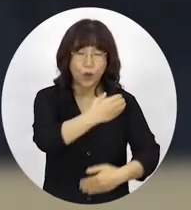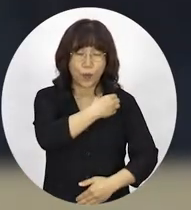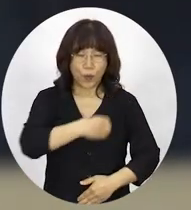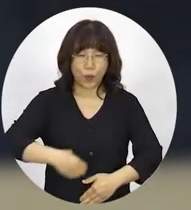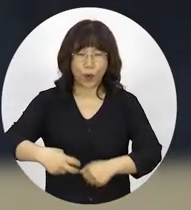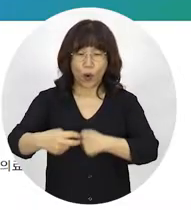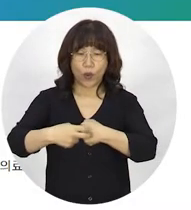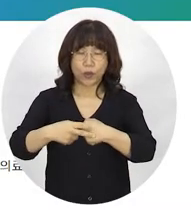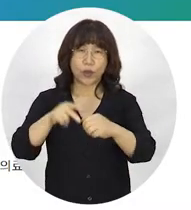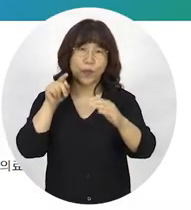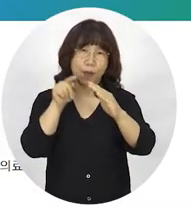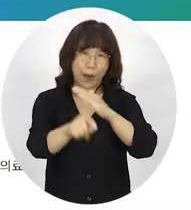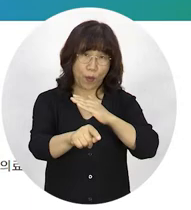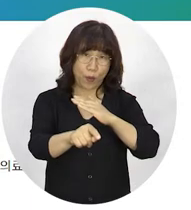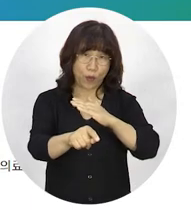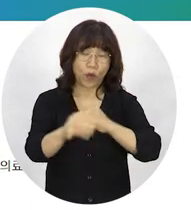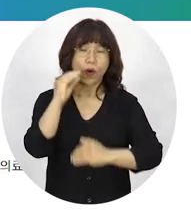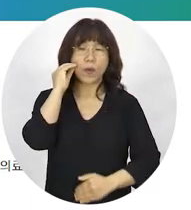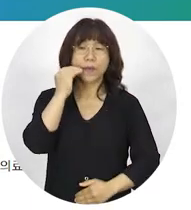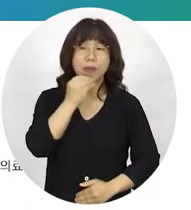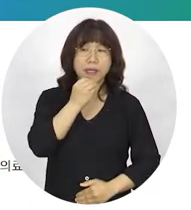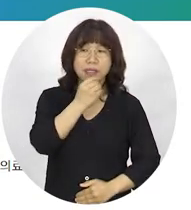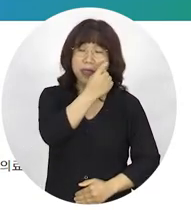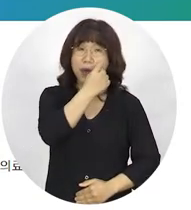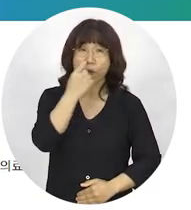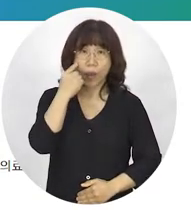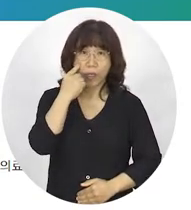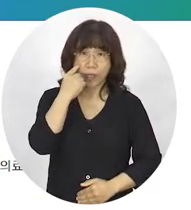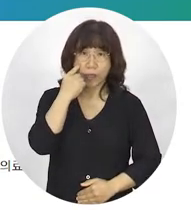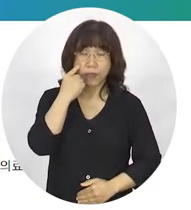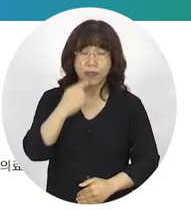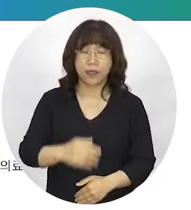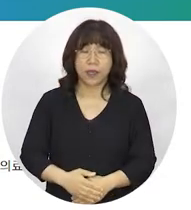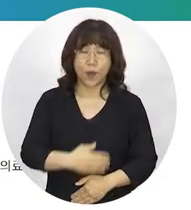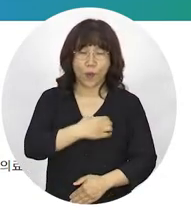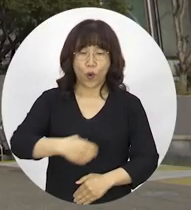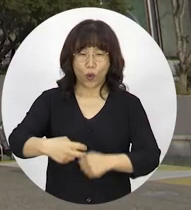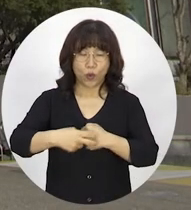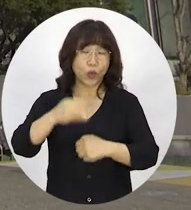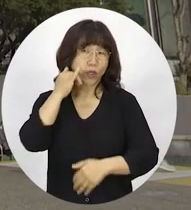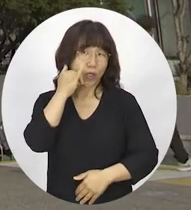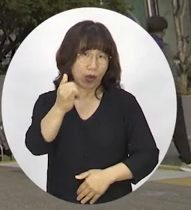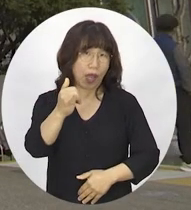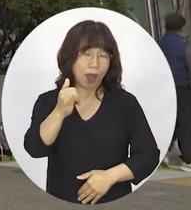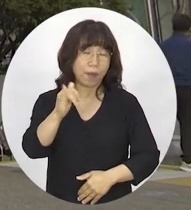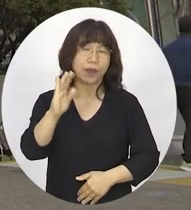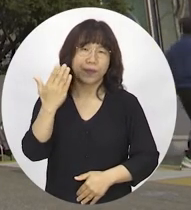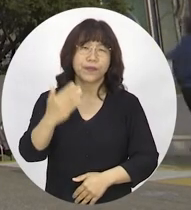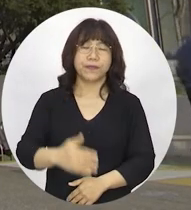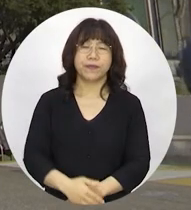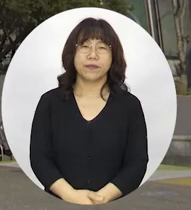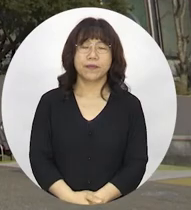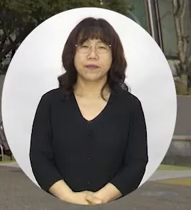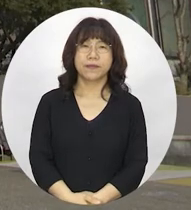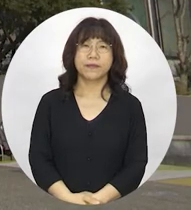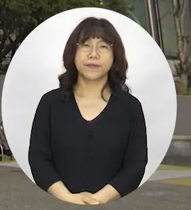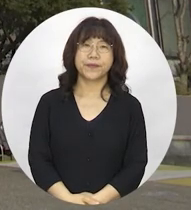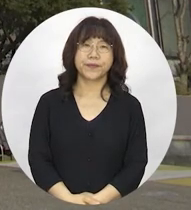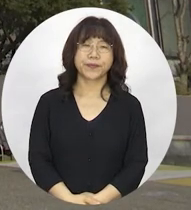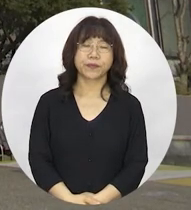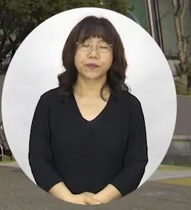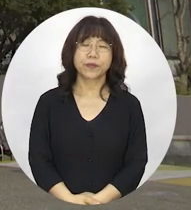됩니다. 보다 자세한 사항은 강서구 보건소 홈페이지에서 확인하거나 강서구 보건소로 전화 문의하면 됩니다.